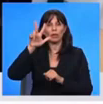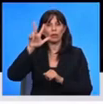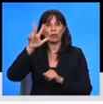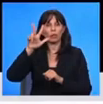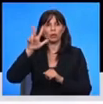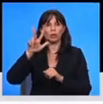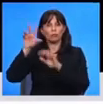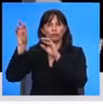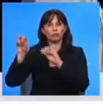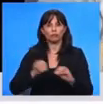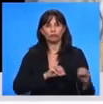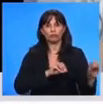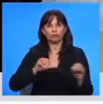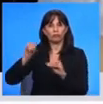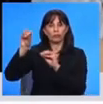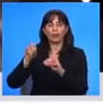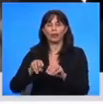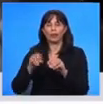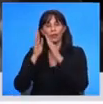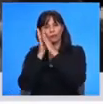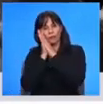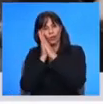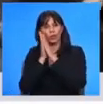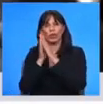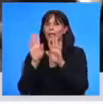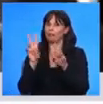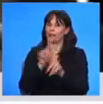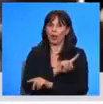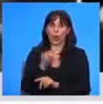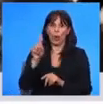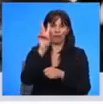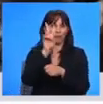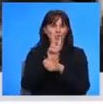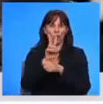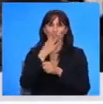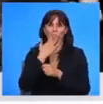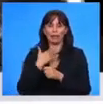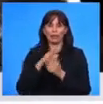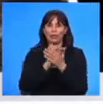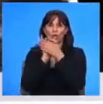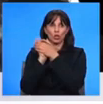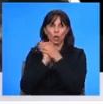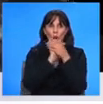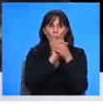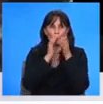ולא ינום ולא ישן, מה שנקרא, שומר ישראל. שלום לך, סגן אלוף אבידה.